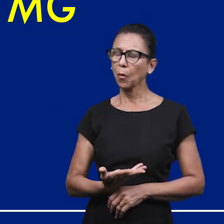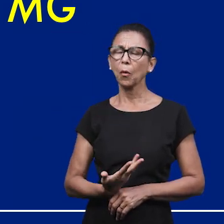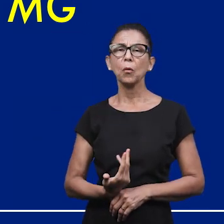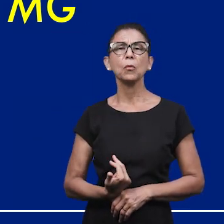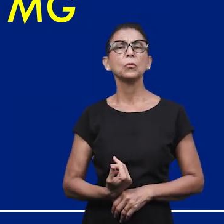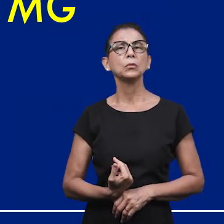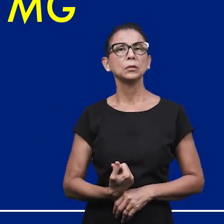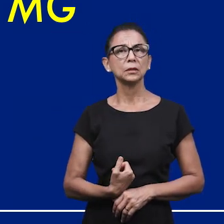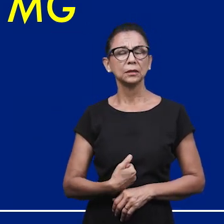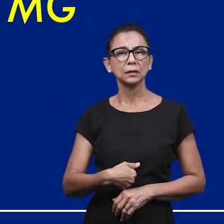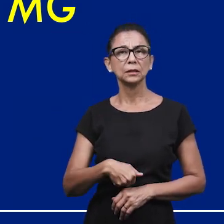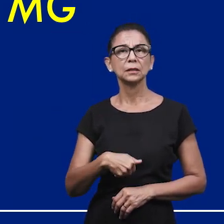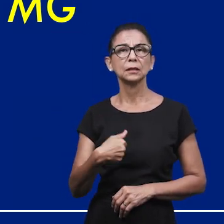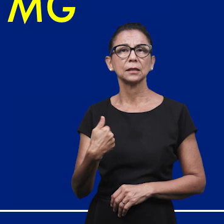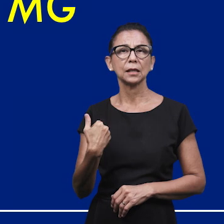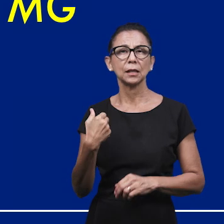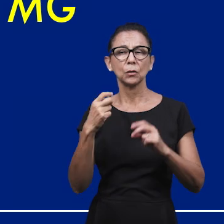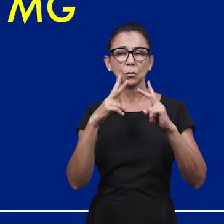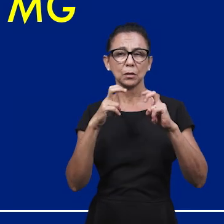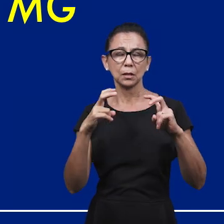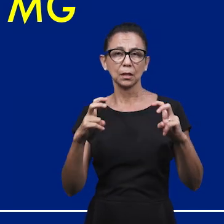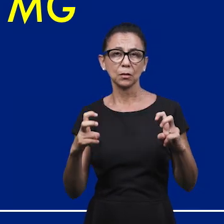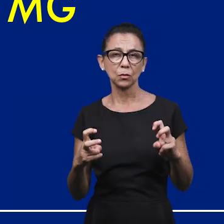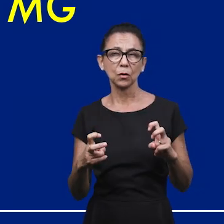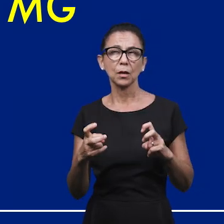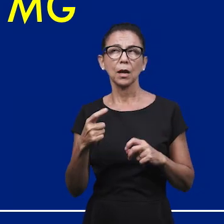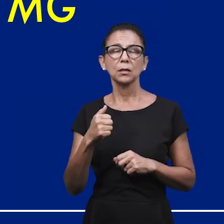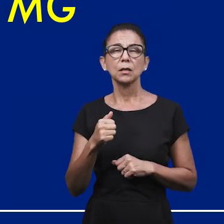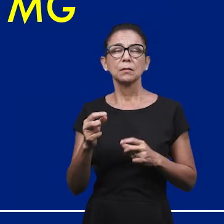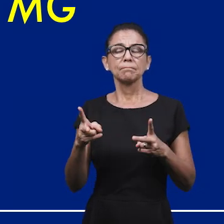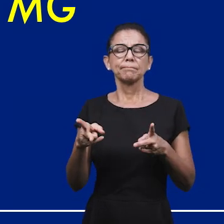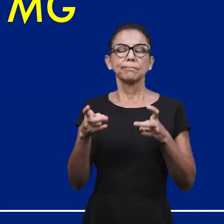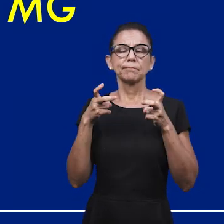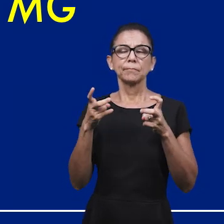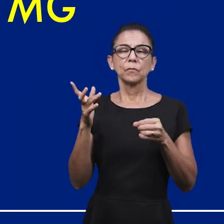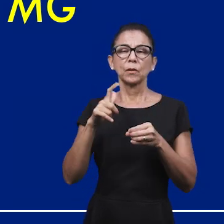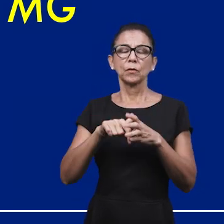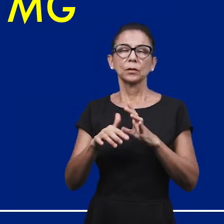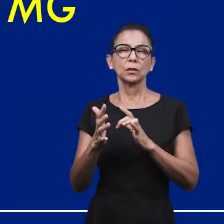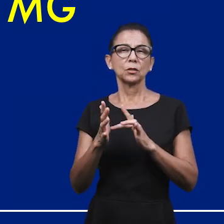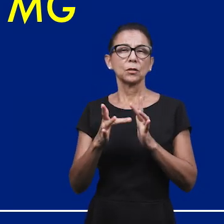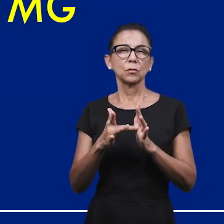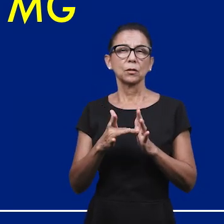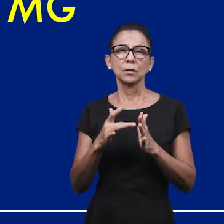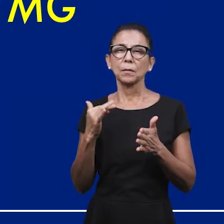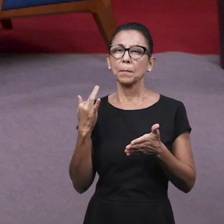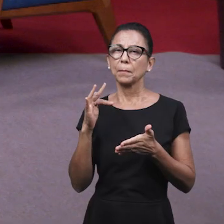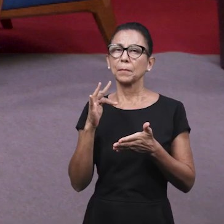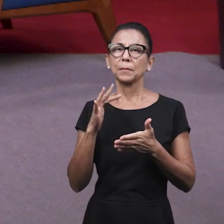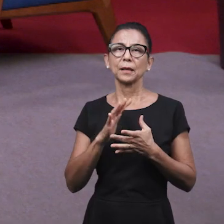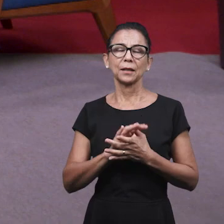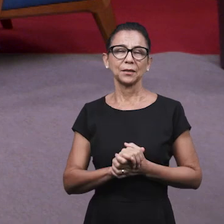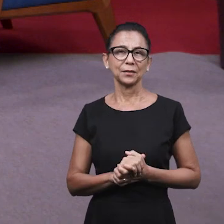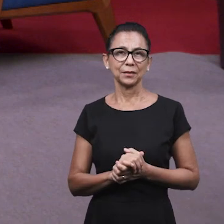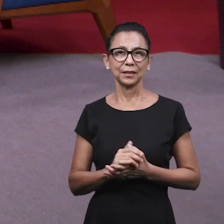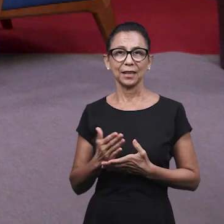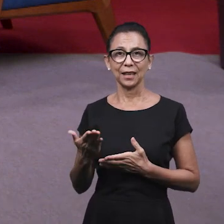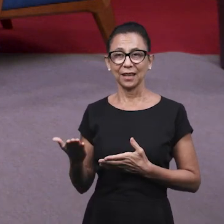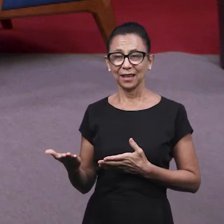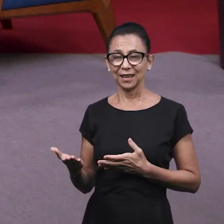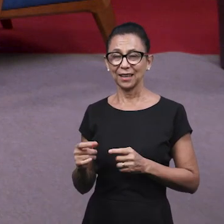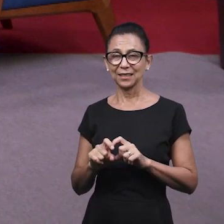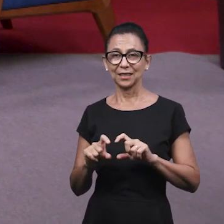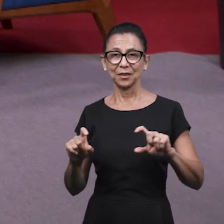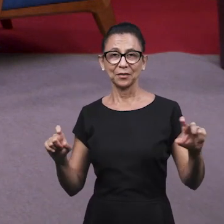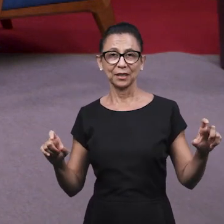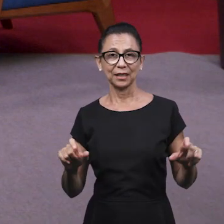enseignements transmis complètent notre préparation pour le retour glorieux du Seigneur Jésus. Cela a été le message